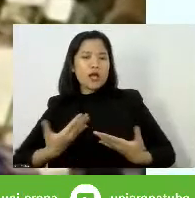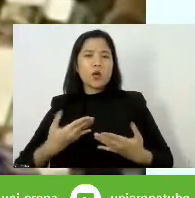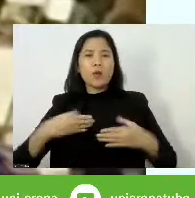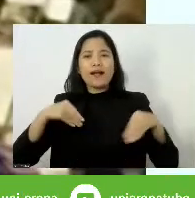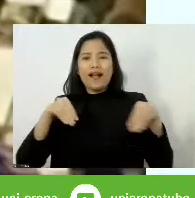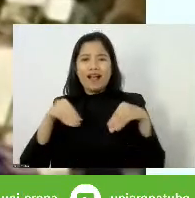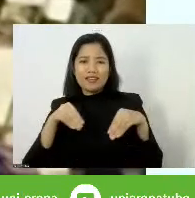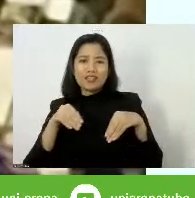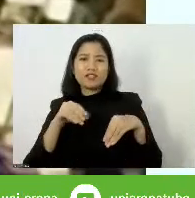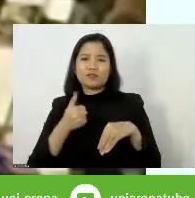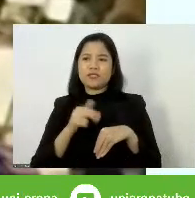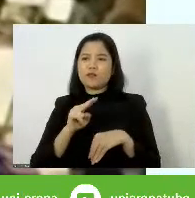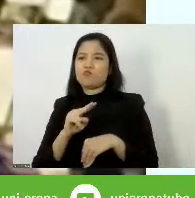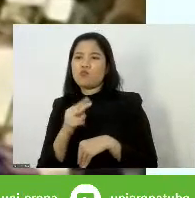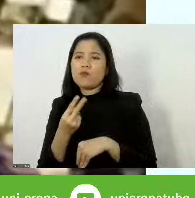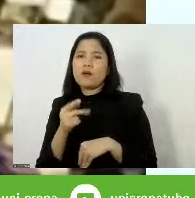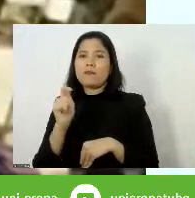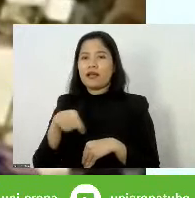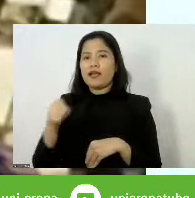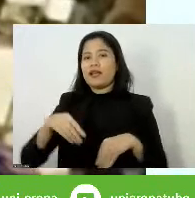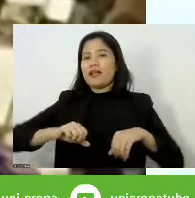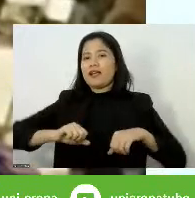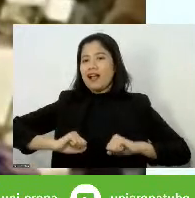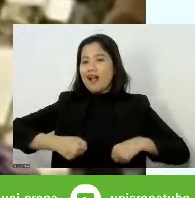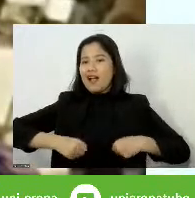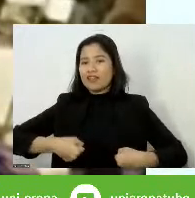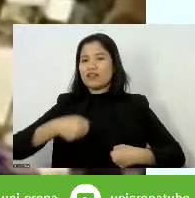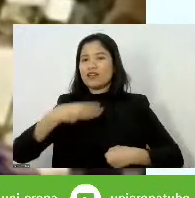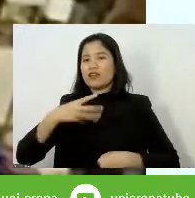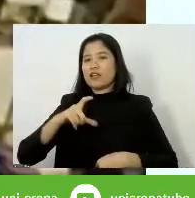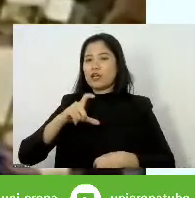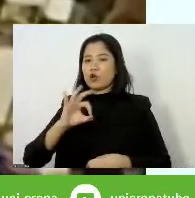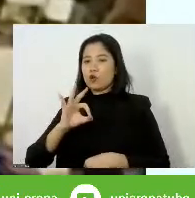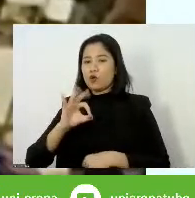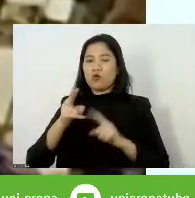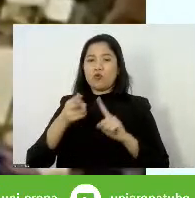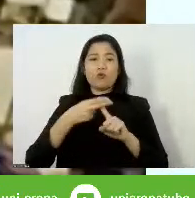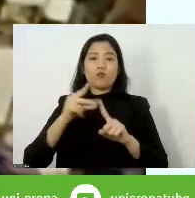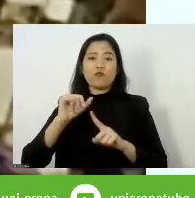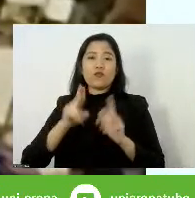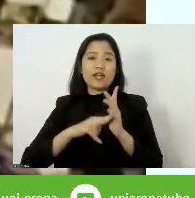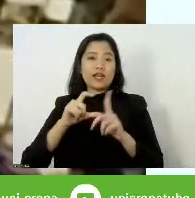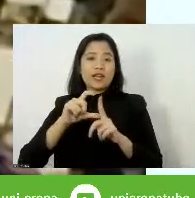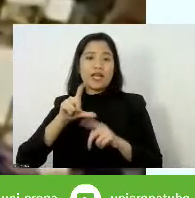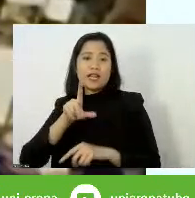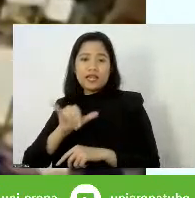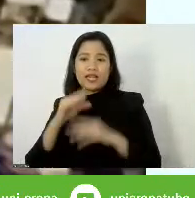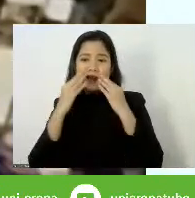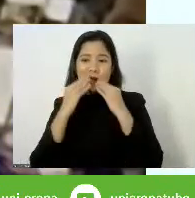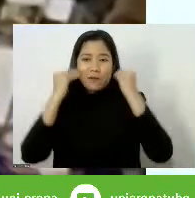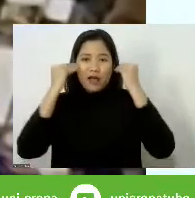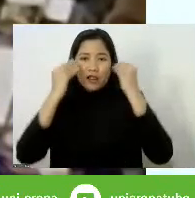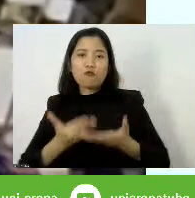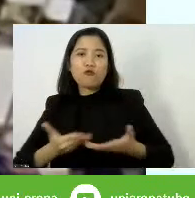beralih ke kain yang lebih eco-friendly dengan warna-warna ramah lingkungan